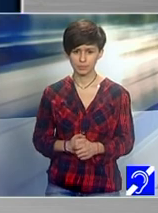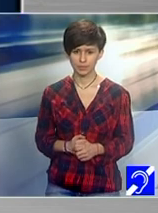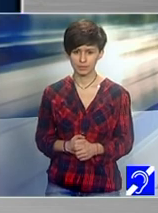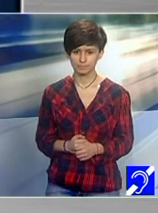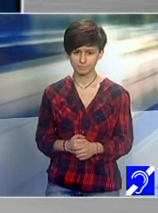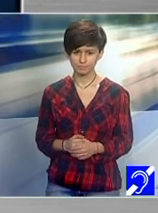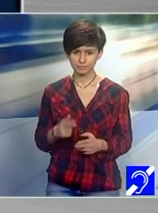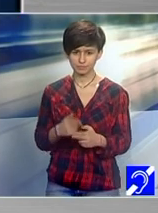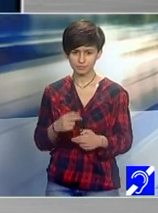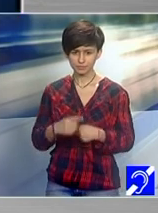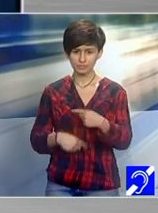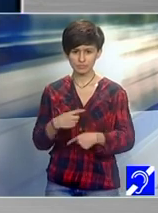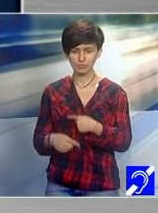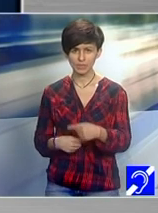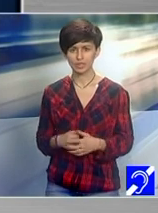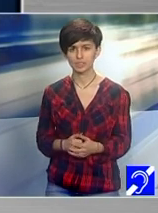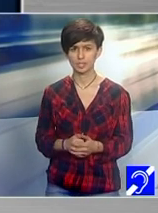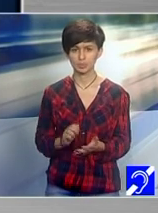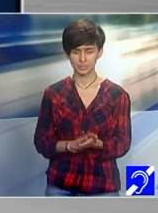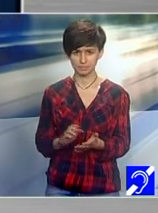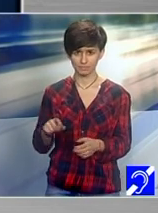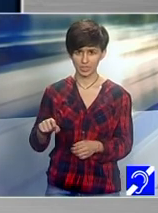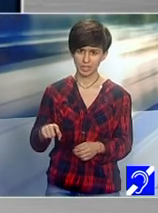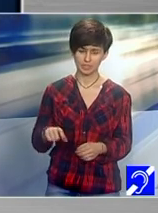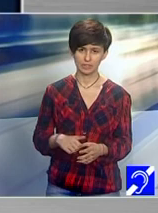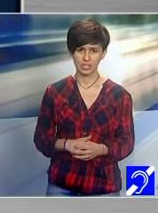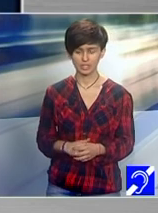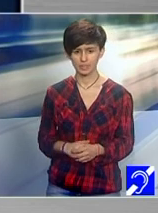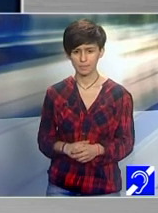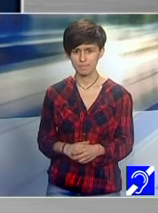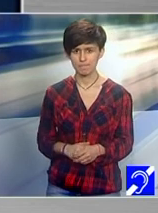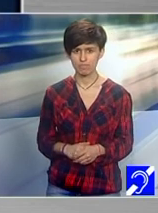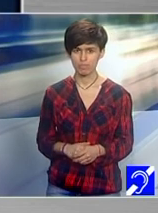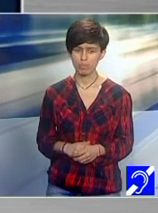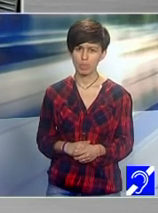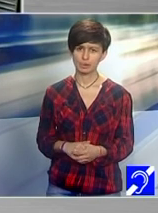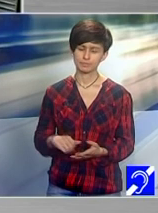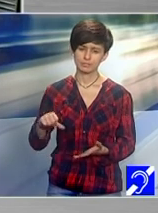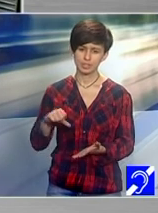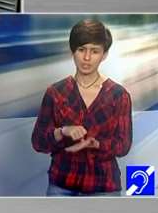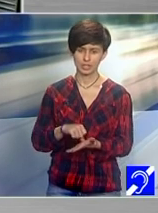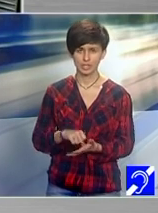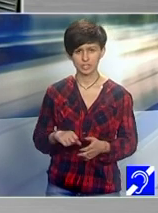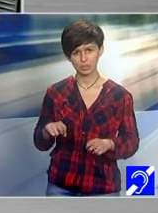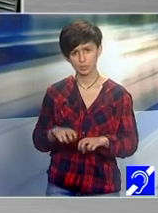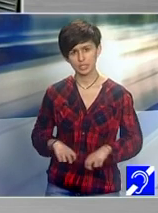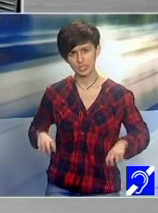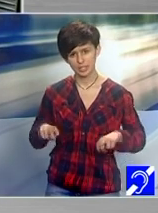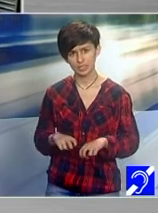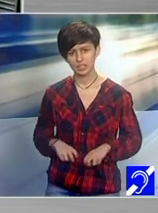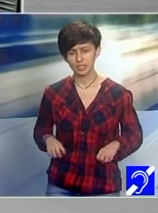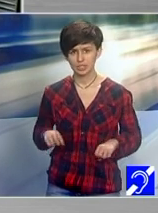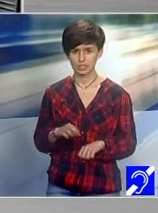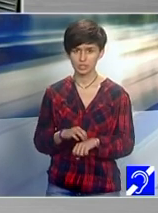boli infecțioase, așa sună. Da. Deci la stat. Deci la centru de diagnostic și fostul, tratament, fostul da. Centru, acum